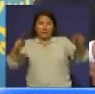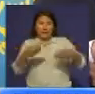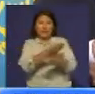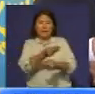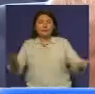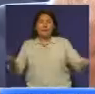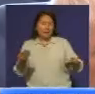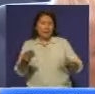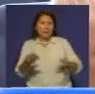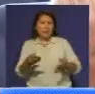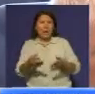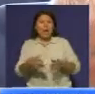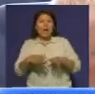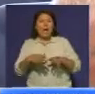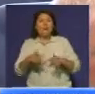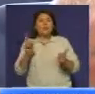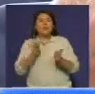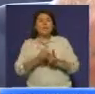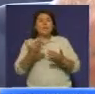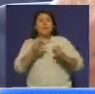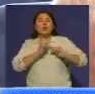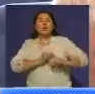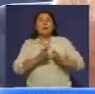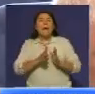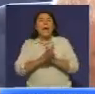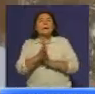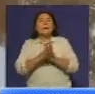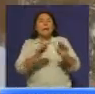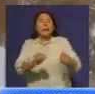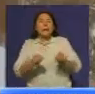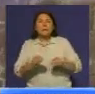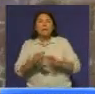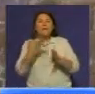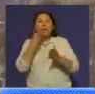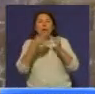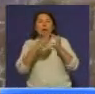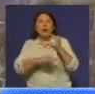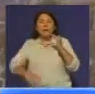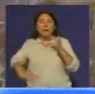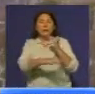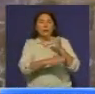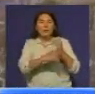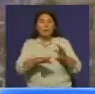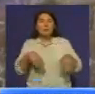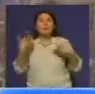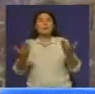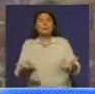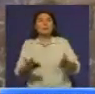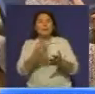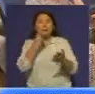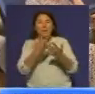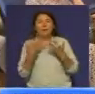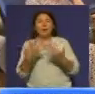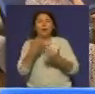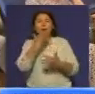хозяйства. Чествовали местные горожан за их труд в озеленении своих придворовых территорий. Они преподнесли яркий пример